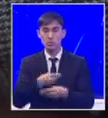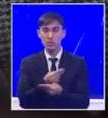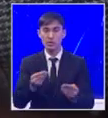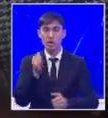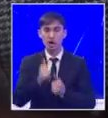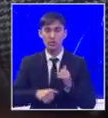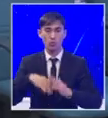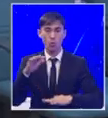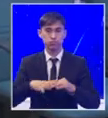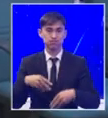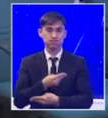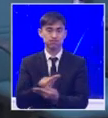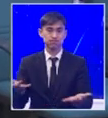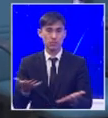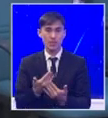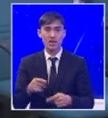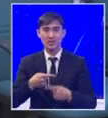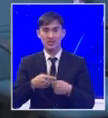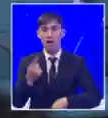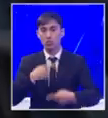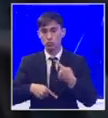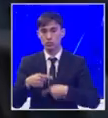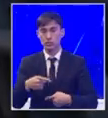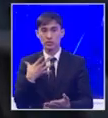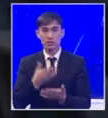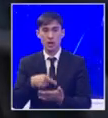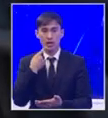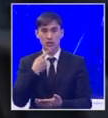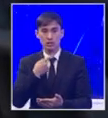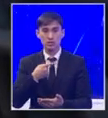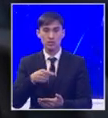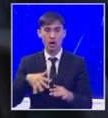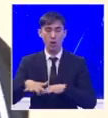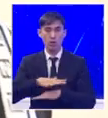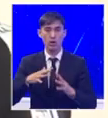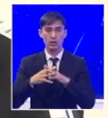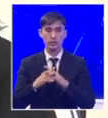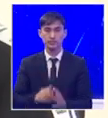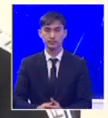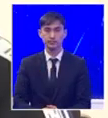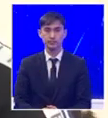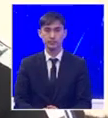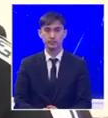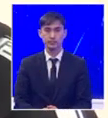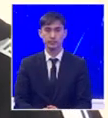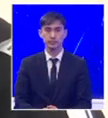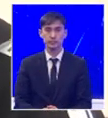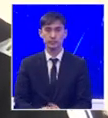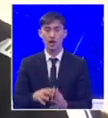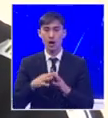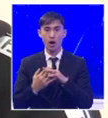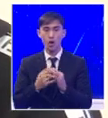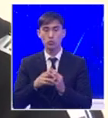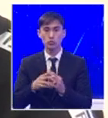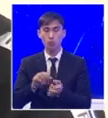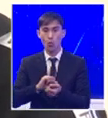әркімнің қолында кеткен. Сол техниканы қайтадан өзімізге қайтарса дейді ауыл халқы. Ауылды қорту, мынау ауылды біздің